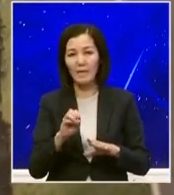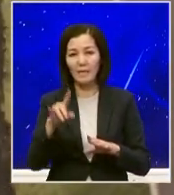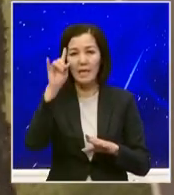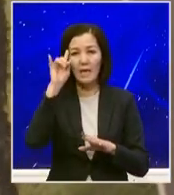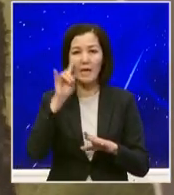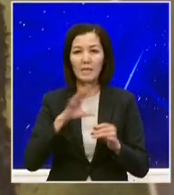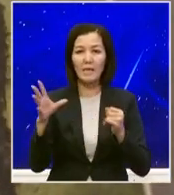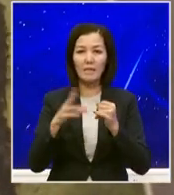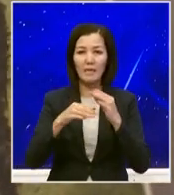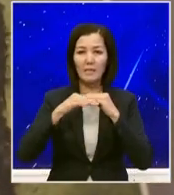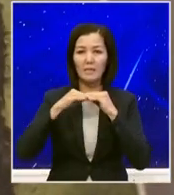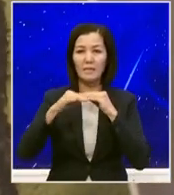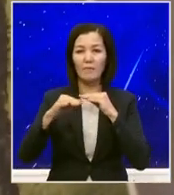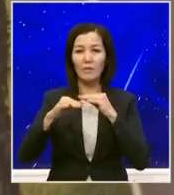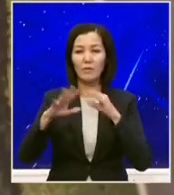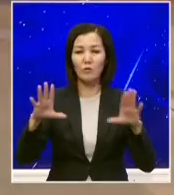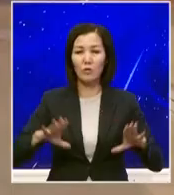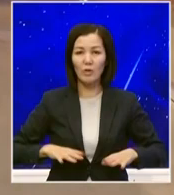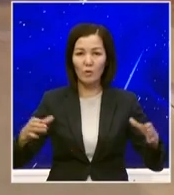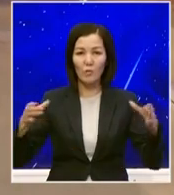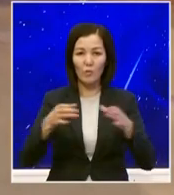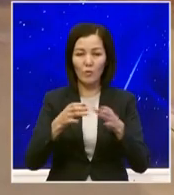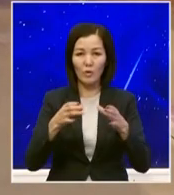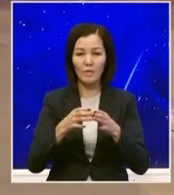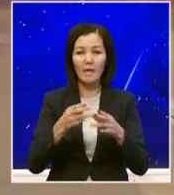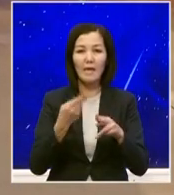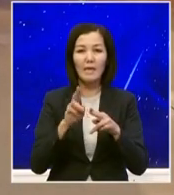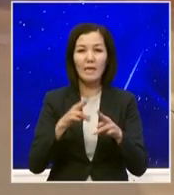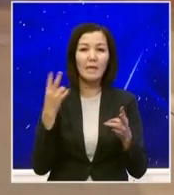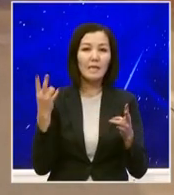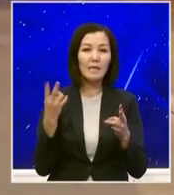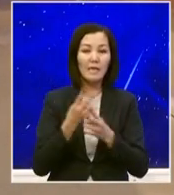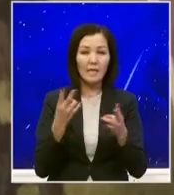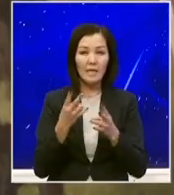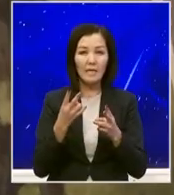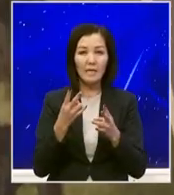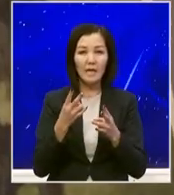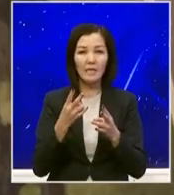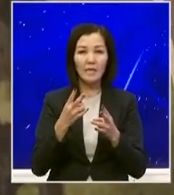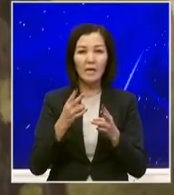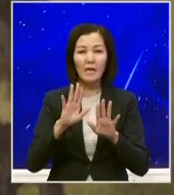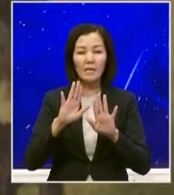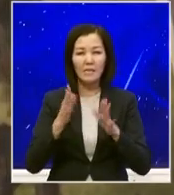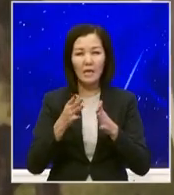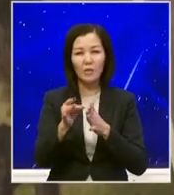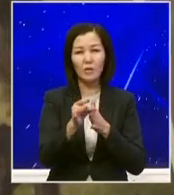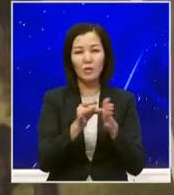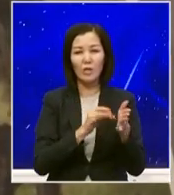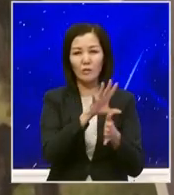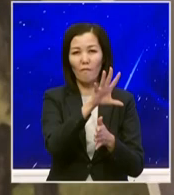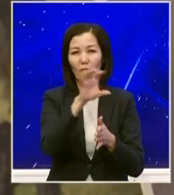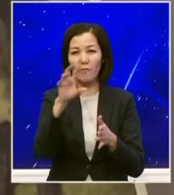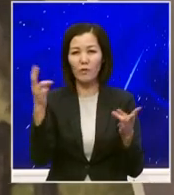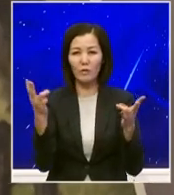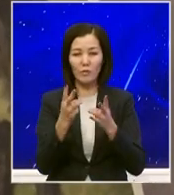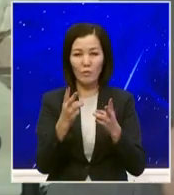оларға қорған болар үйір басы. Суретшіге ең керегі қырағылық, жалт еткен қайталанбас қысқа ғана бір сәттен қапы